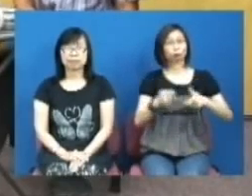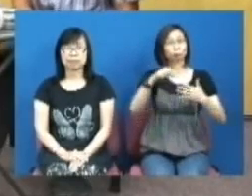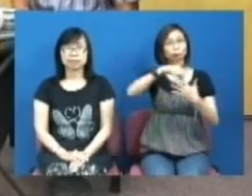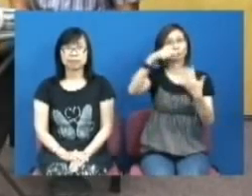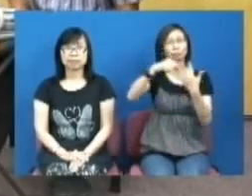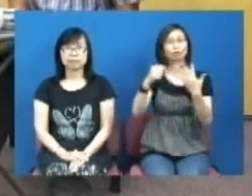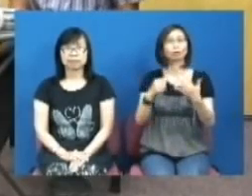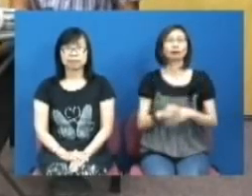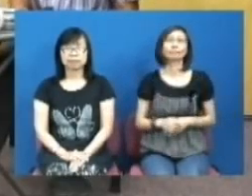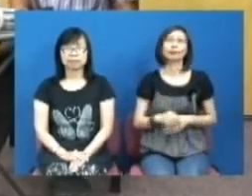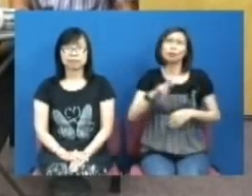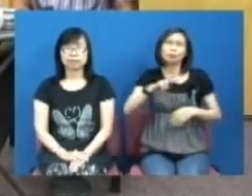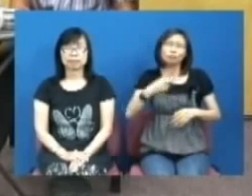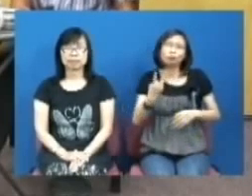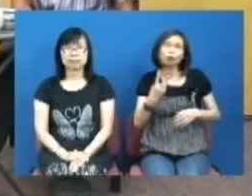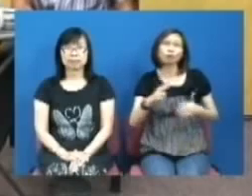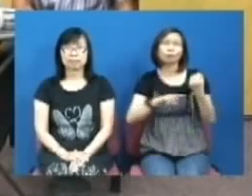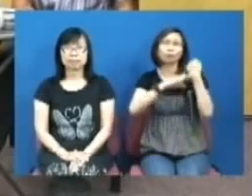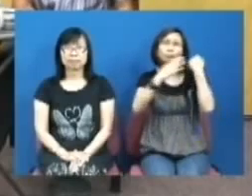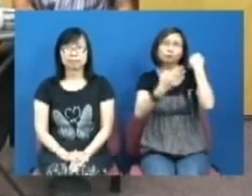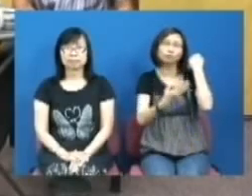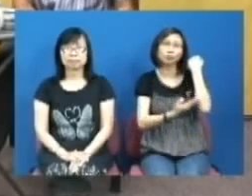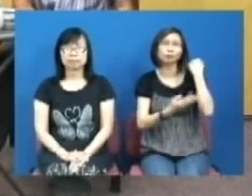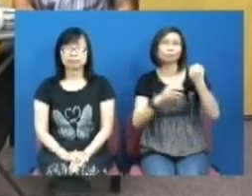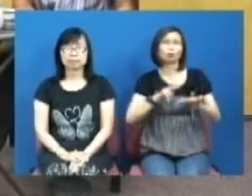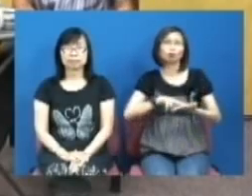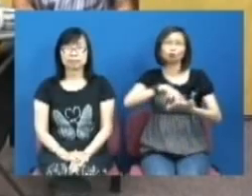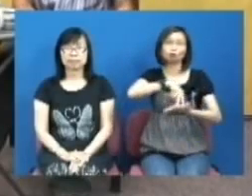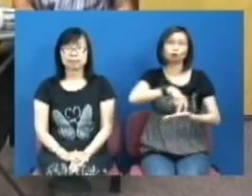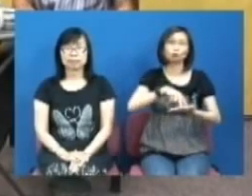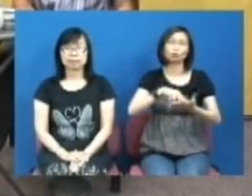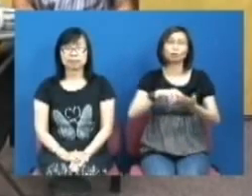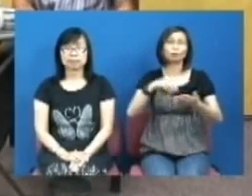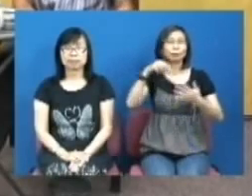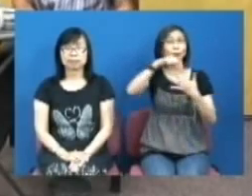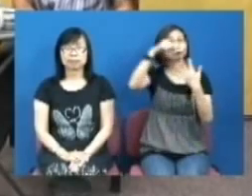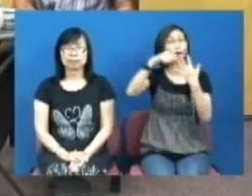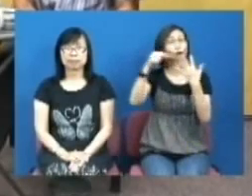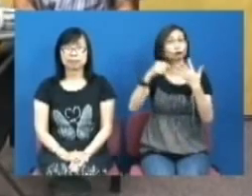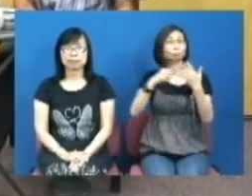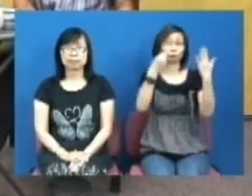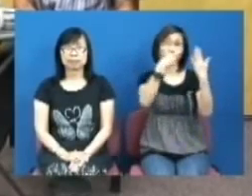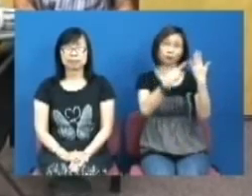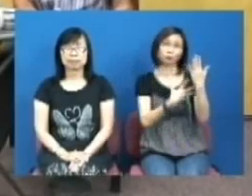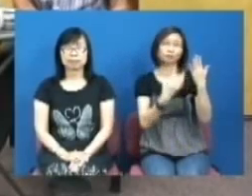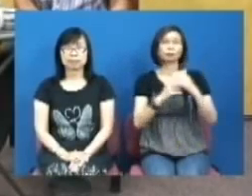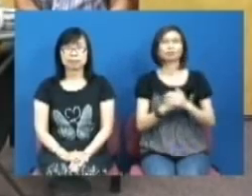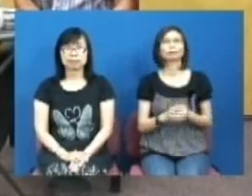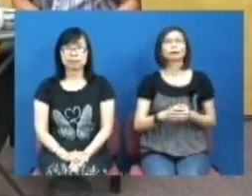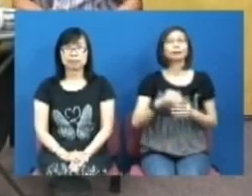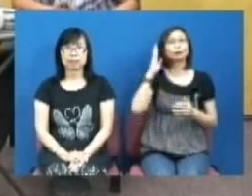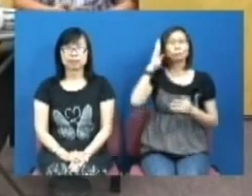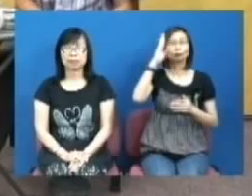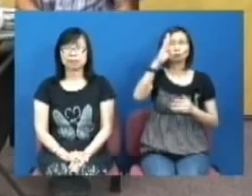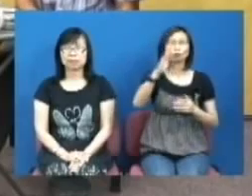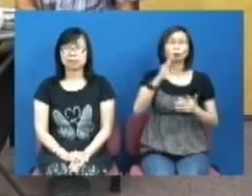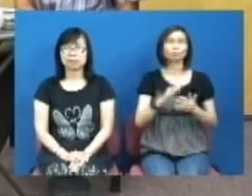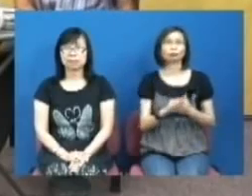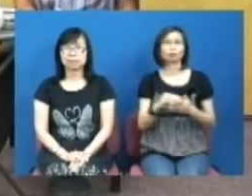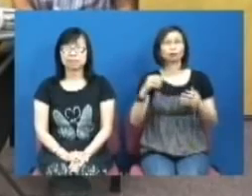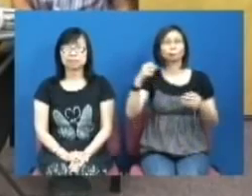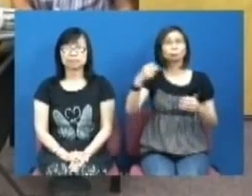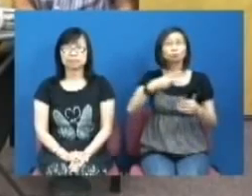規則啦。咁最主要一樣嘢就係話，如果以後有立法會議員即係辭職嘅話，咁當然唔能夠再透過補選落入翻議會之